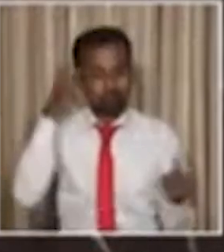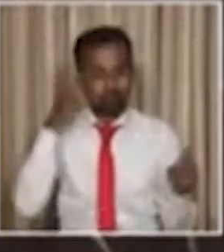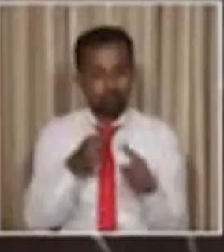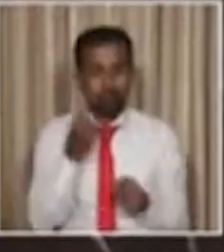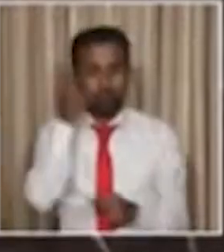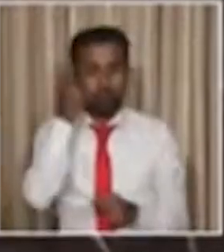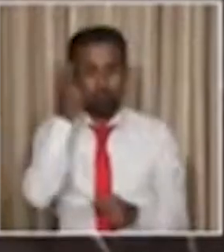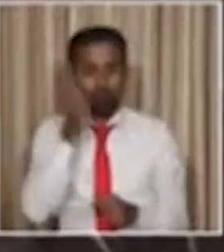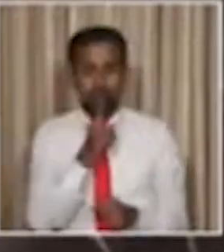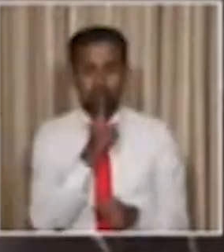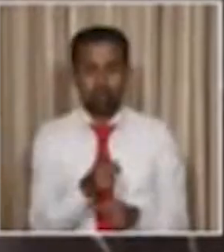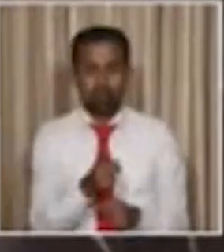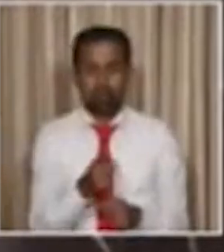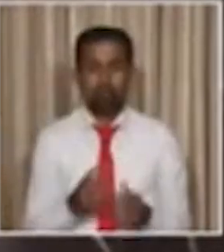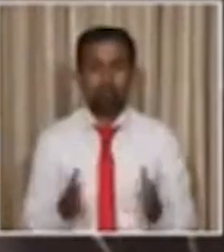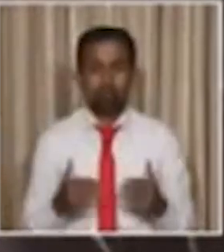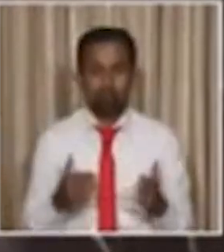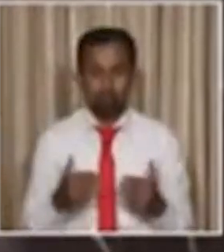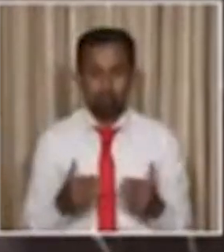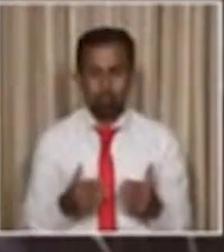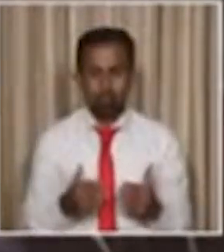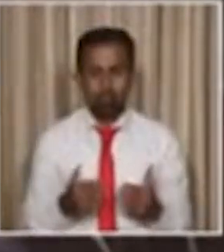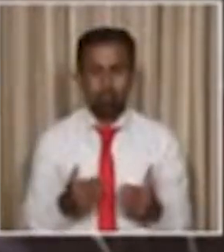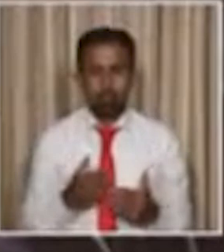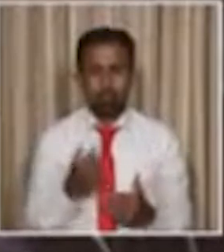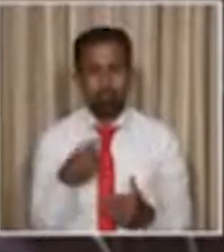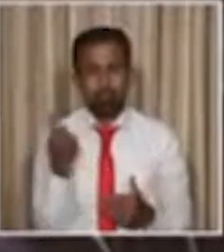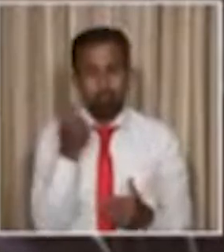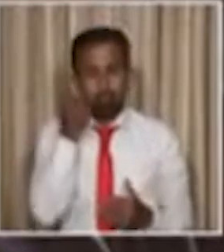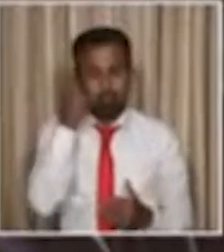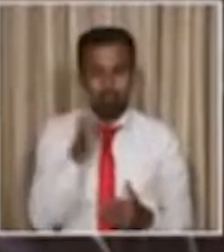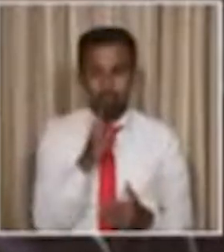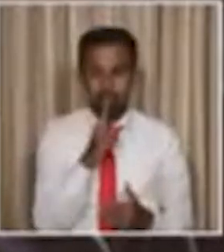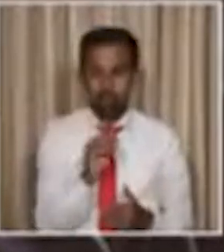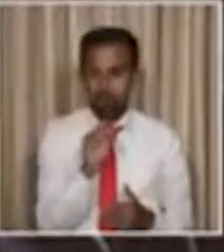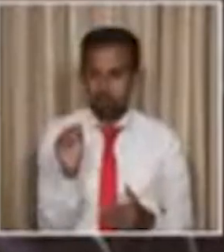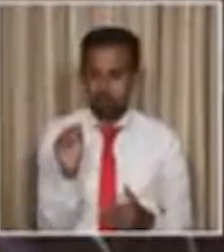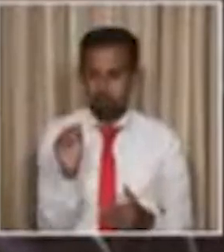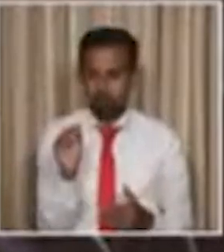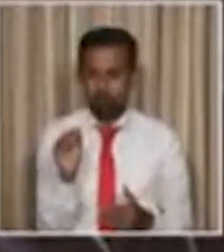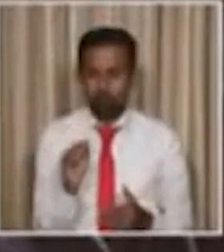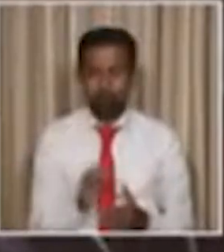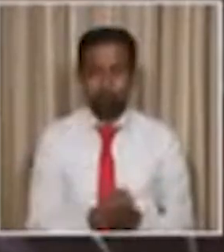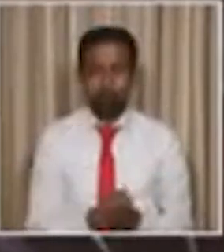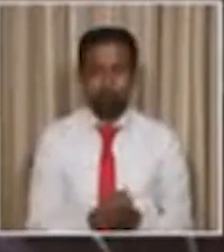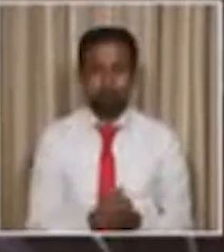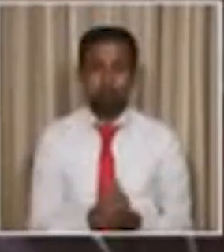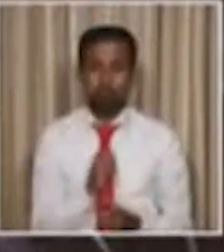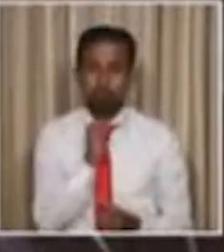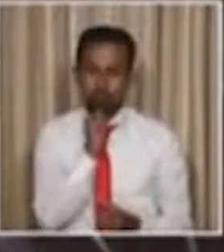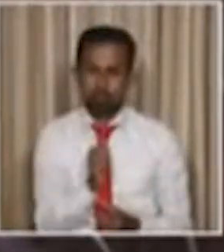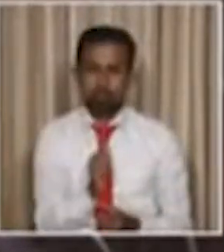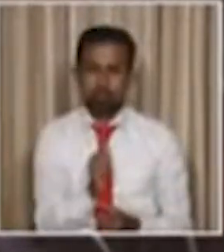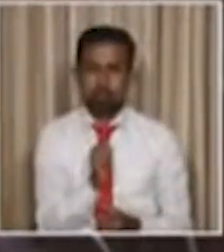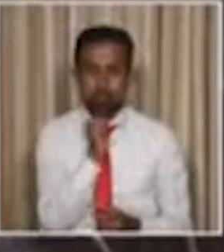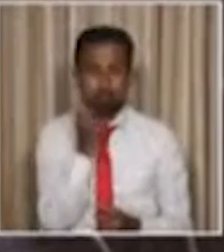අදහස් දක්වීම තවත් පැත්තකට අපි යොමු කරනවා නම් පරම සත්‍ය නැත්නම් පරම